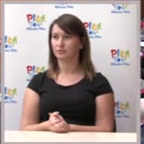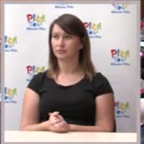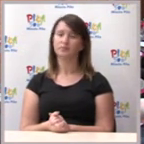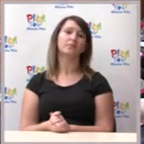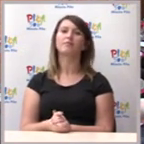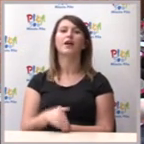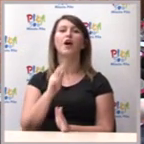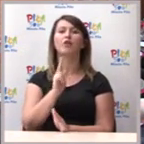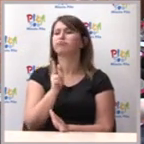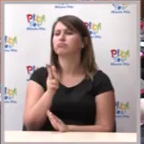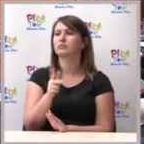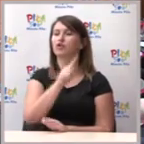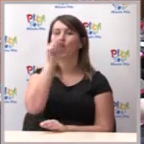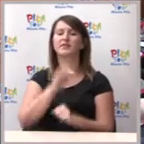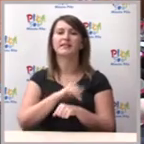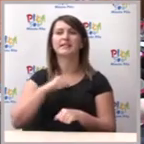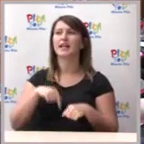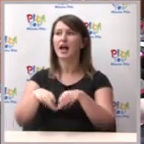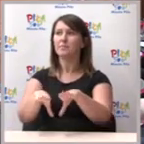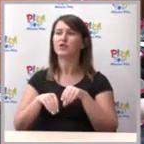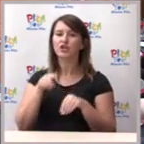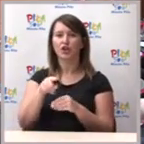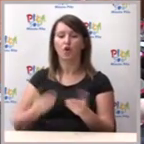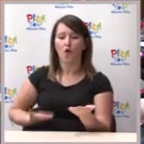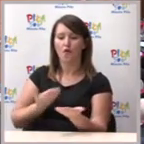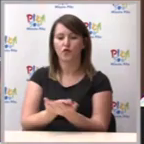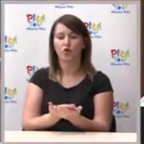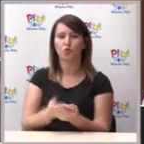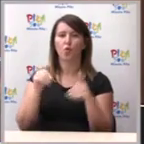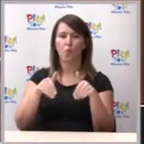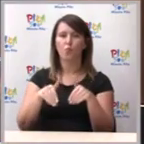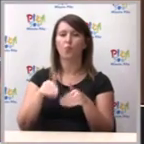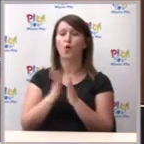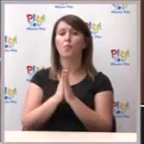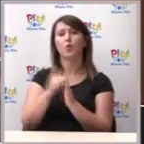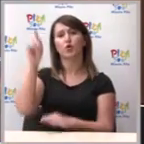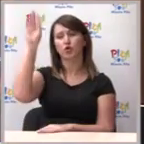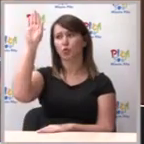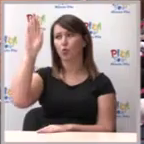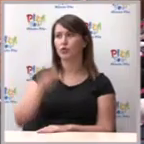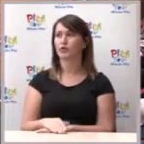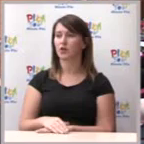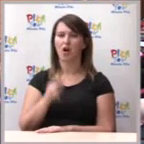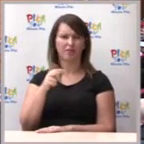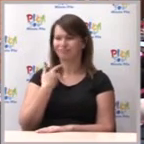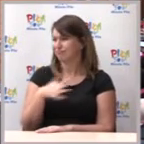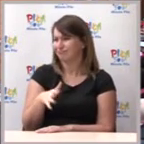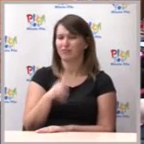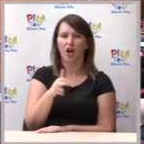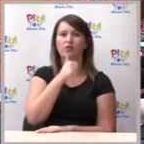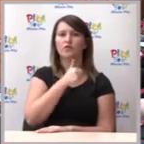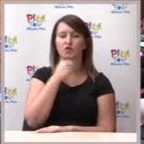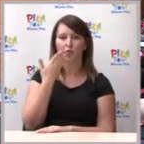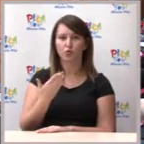Kto z pań i panów radnych jest za wnioskiem pana przewodniczącego Pawła Jarczaka? Proszę o podniesienie ręki i naciśnięcie przycisku. Dziękuję. Kto jest przeciw? Dziękuję. Kto się